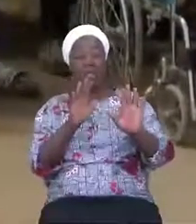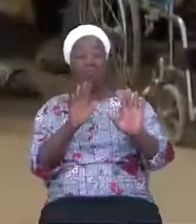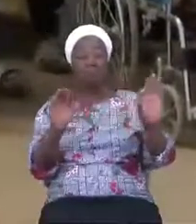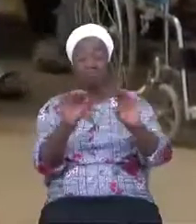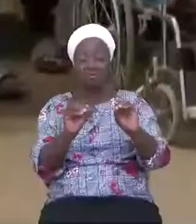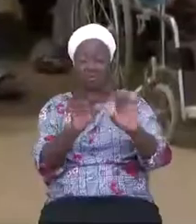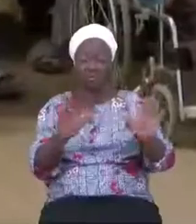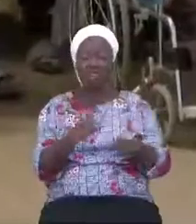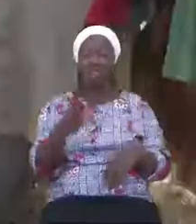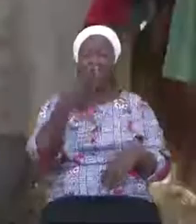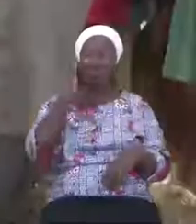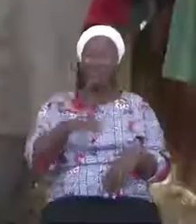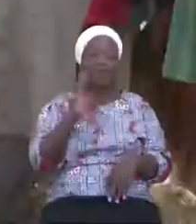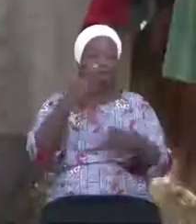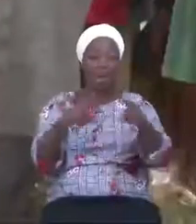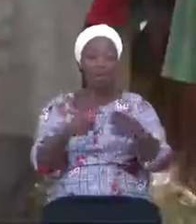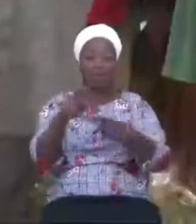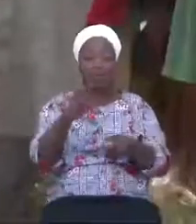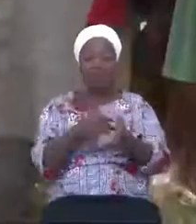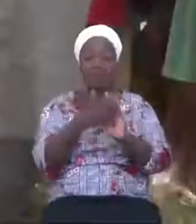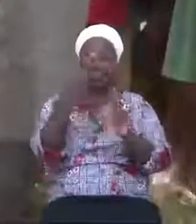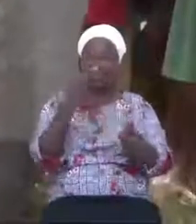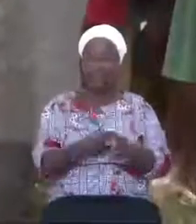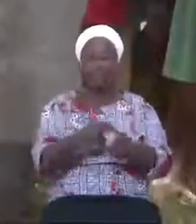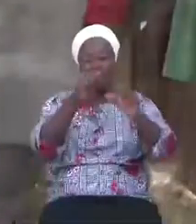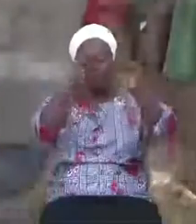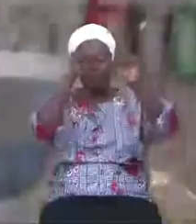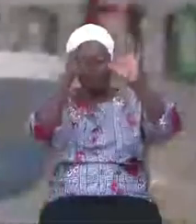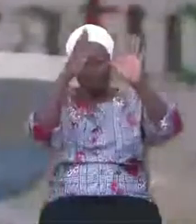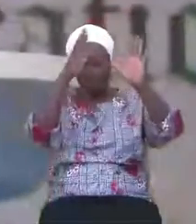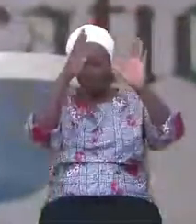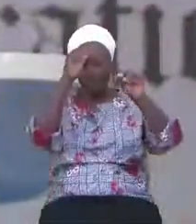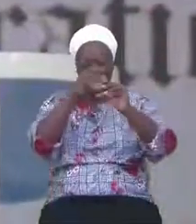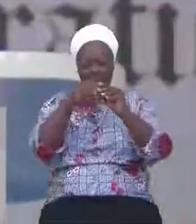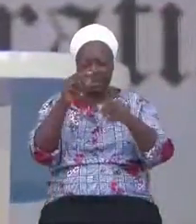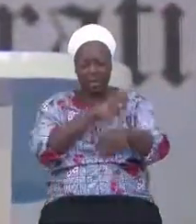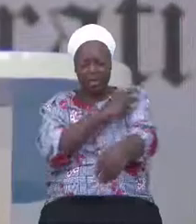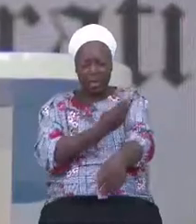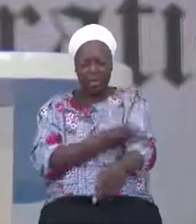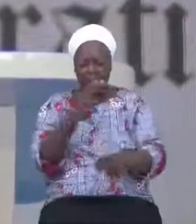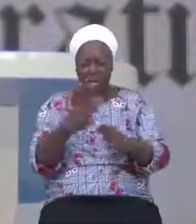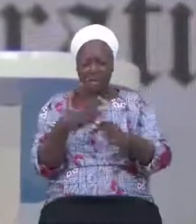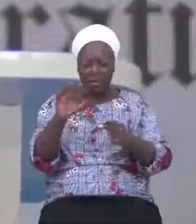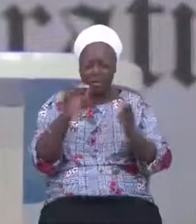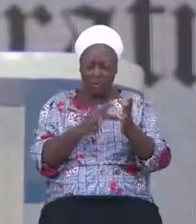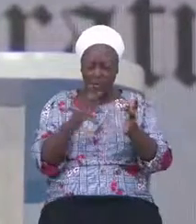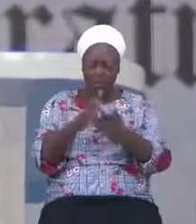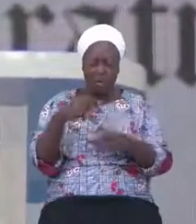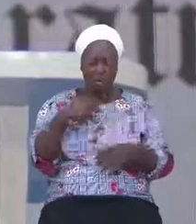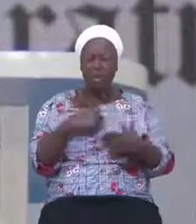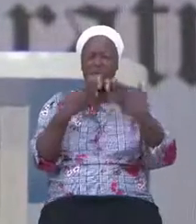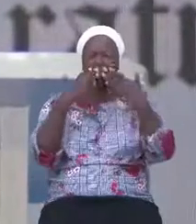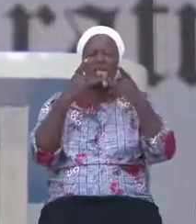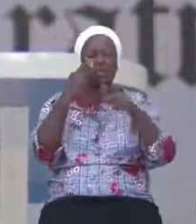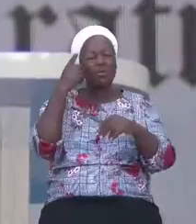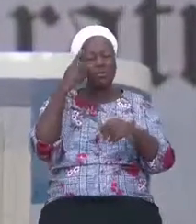Rien de mauvais, de mal ne t'arrivera. Père, au nom puissant de Jésus, nous te